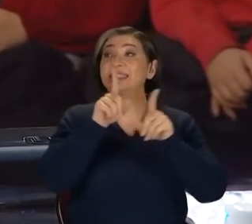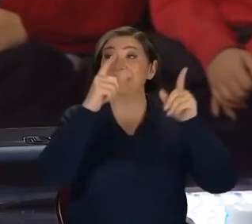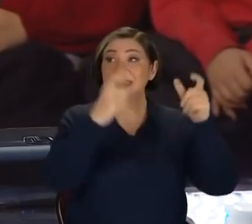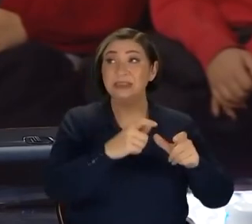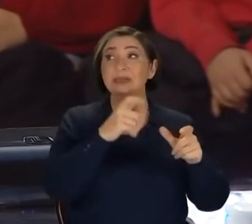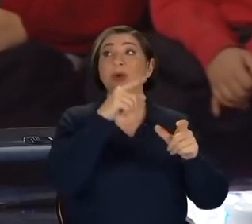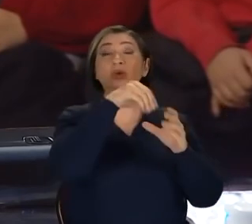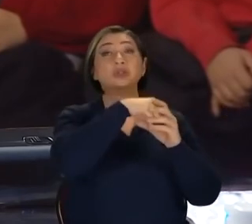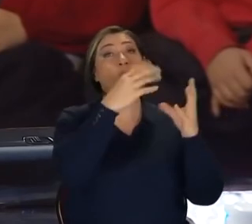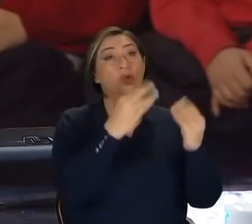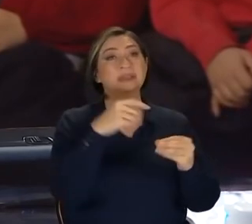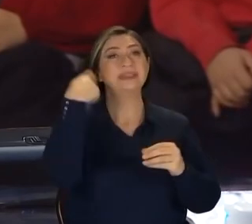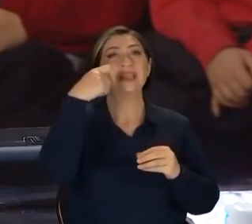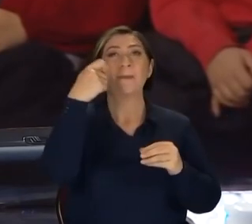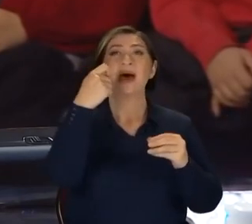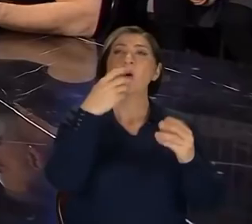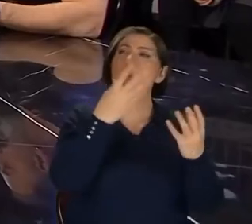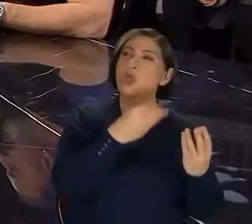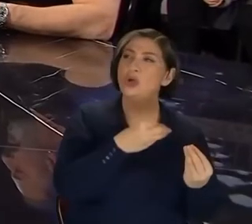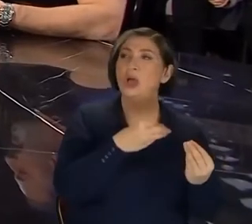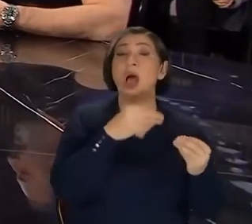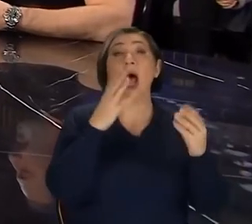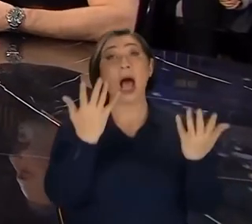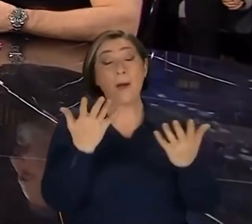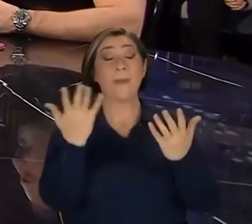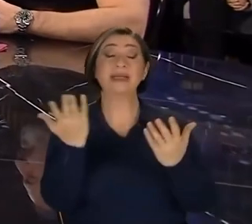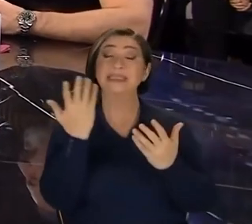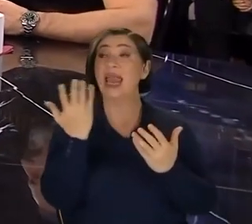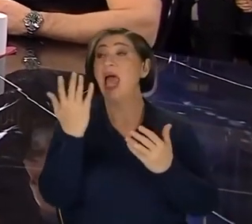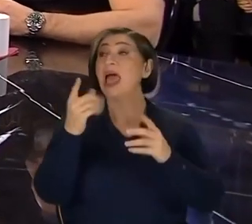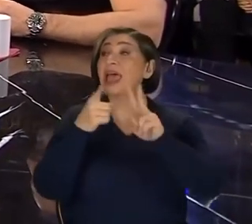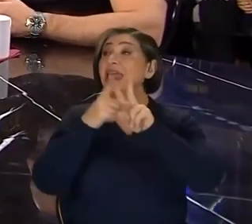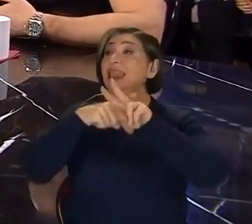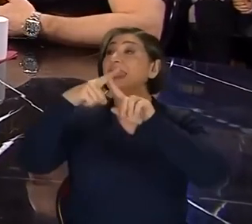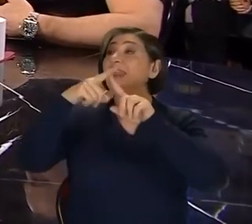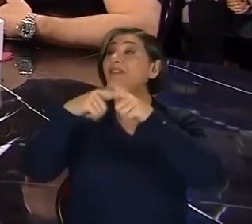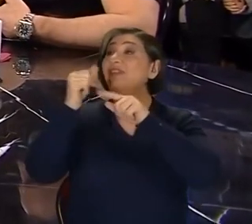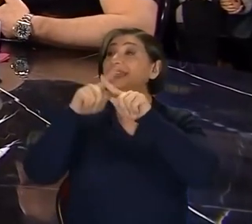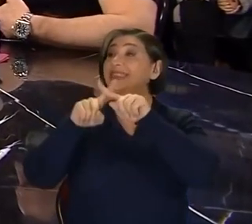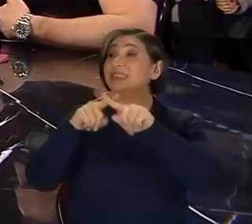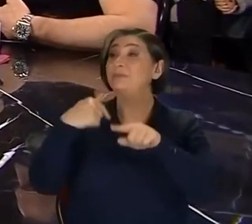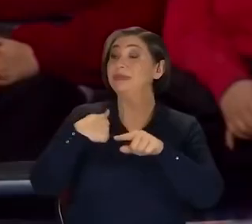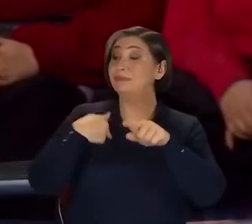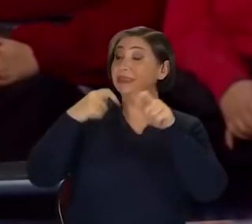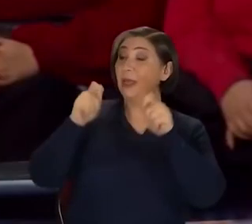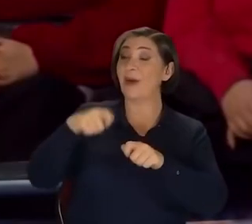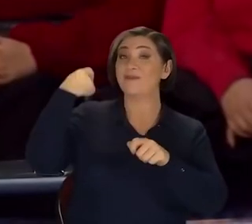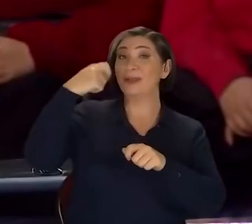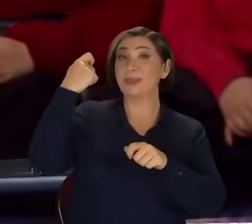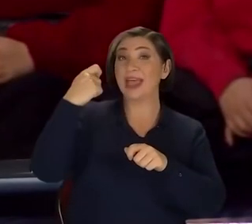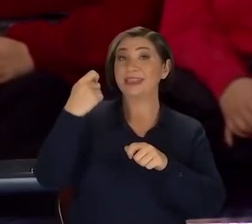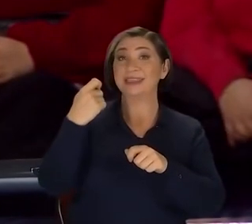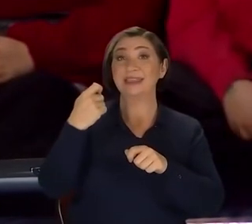olur, sinema salonda falan ya da şu şey... Ama mesela ama sineması... Netflix'te de var hikayeler. Bizi biz yapan filmler diye